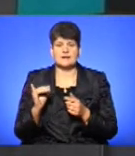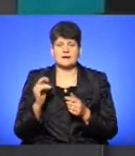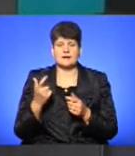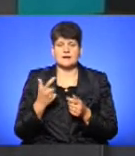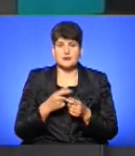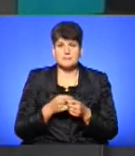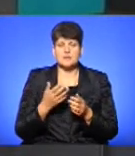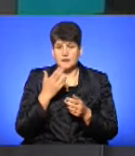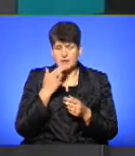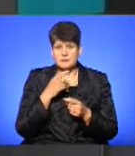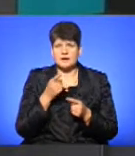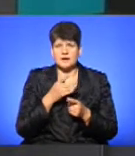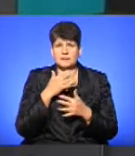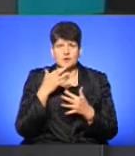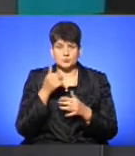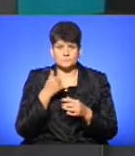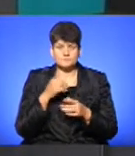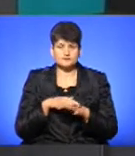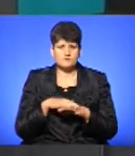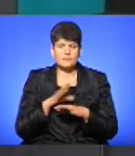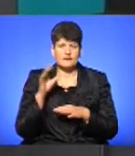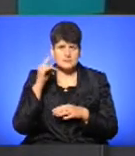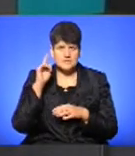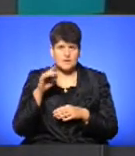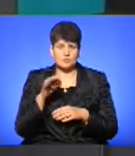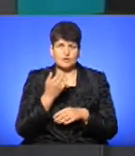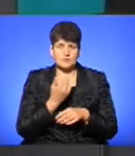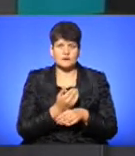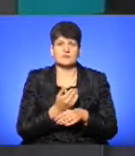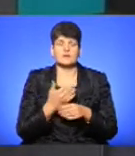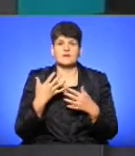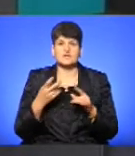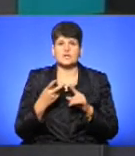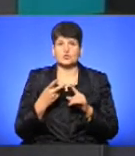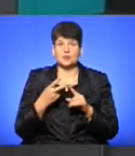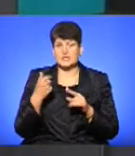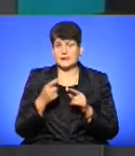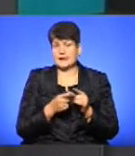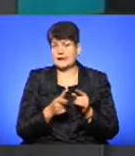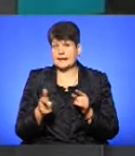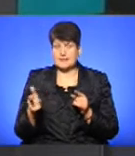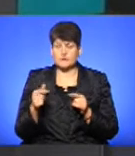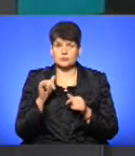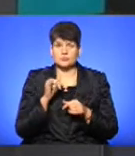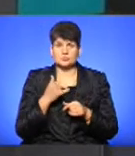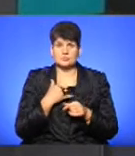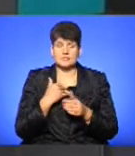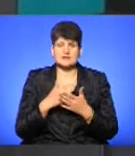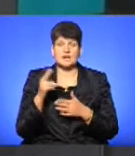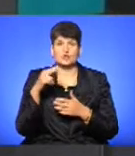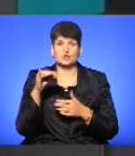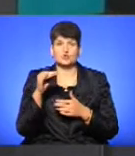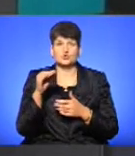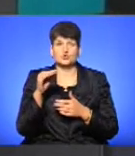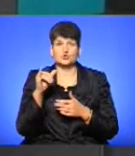років, вона на ринку, всі про неї знають. А от вже другий рік поспіль у нас є вакцина Джусіфлю.